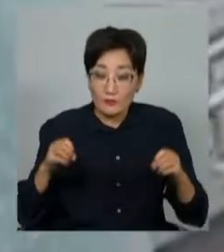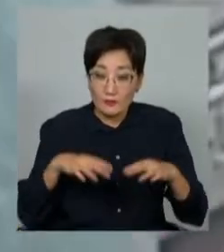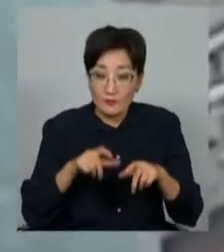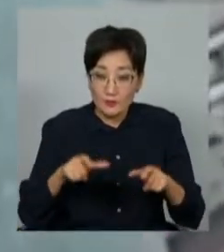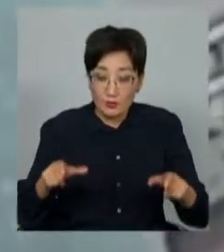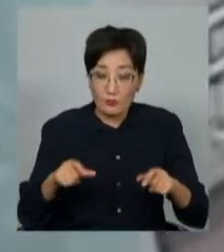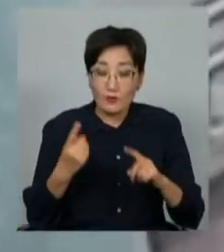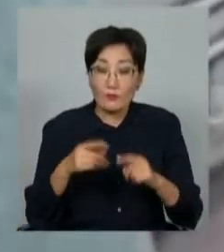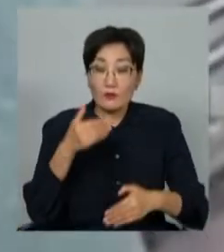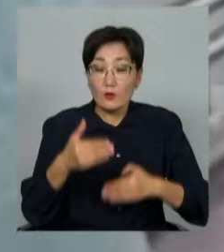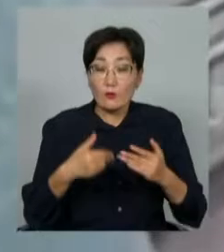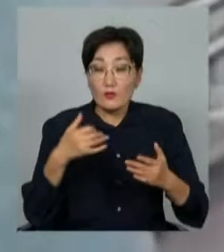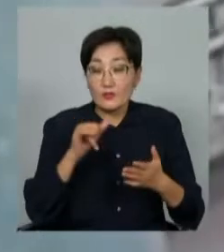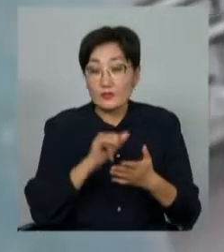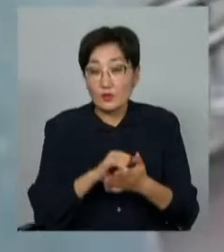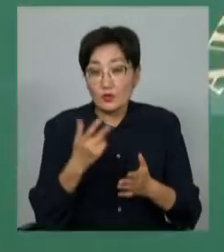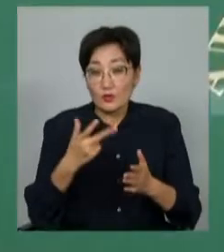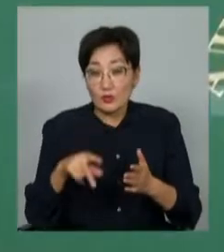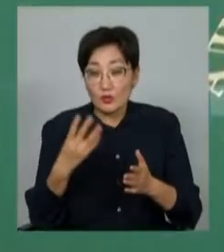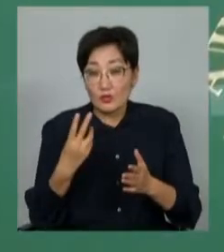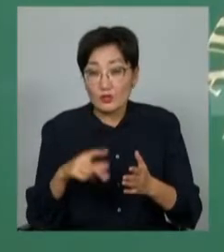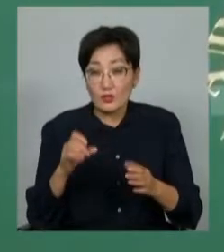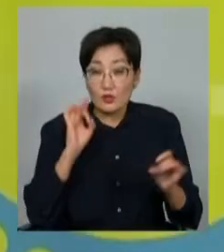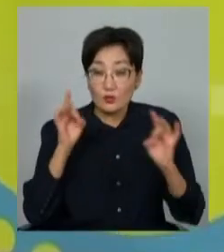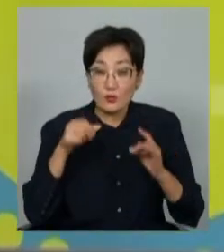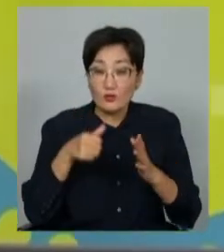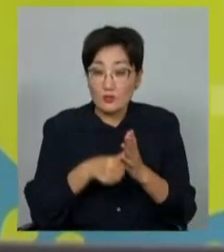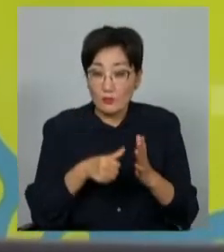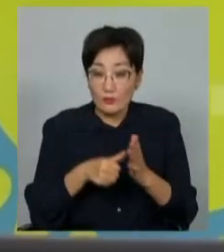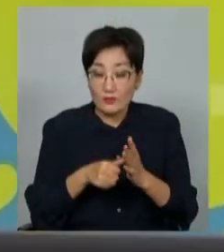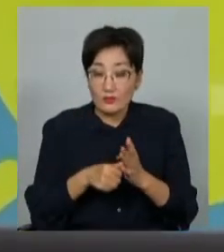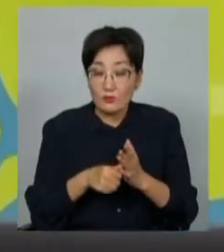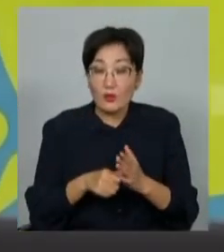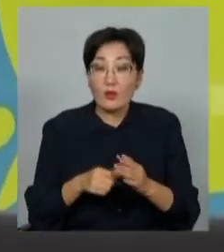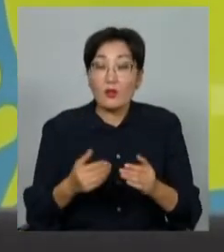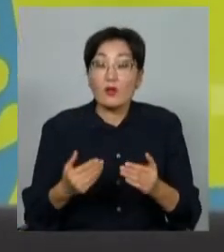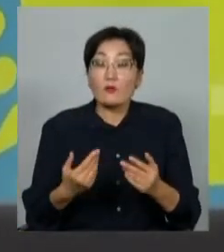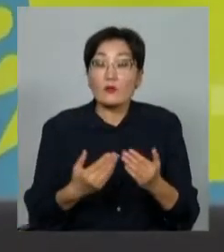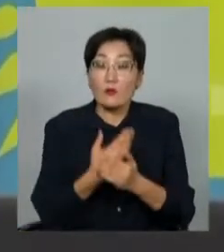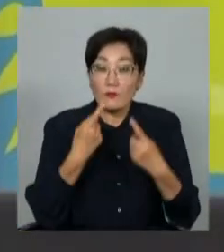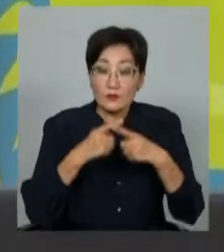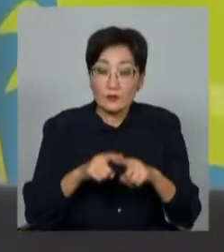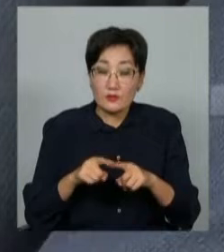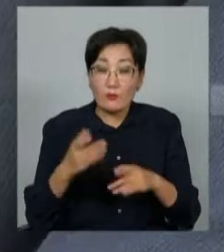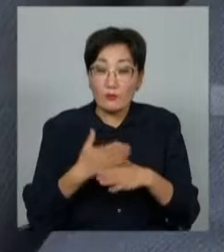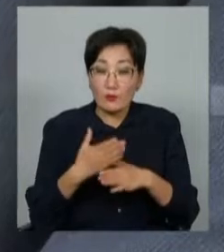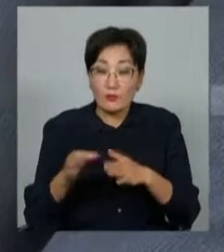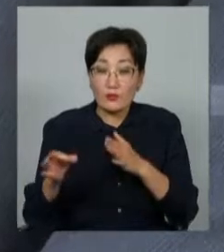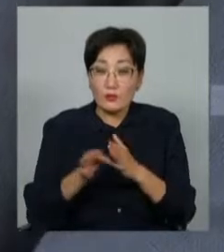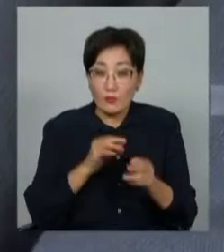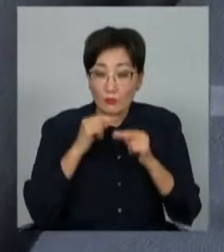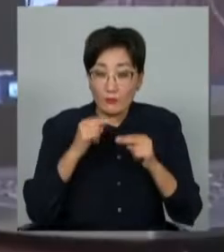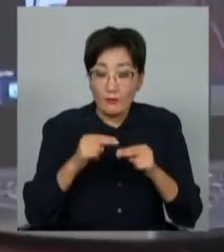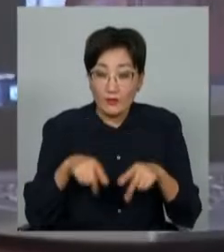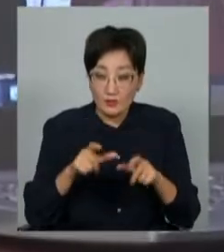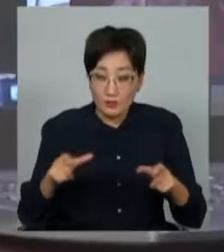первом этапе будет установлено 30 СОС-кнопок. По задумке организаторов, ноу-хау поможет оперативно реагировать на обращения